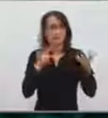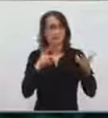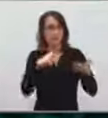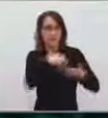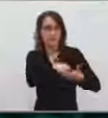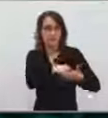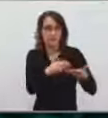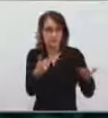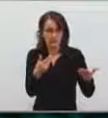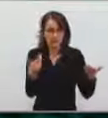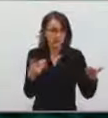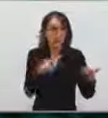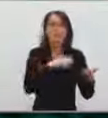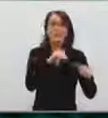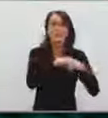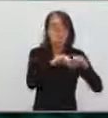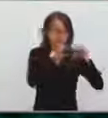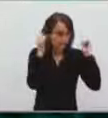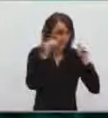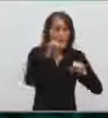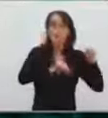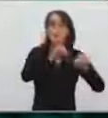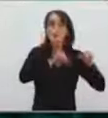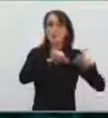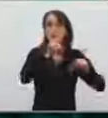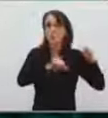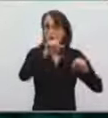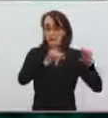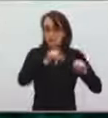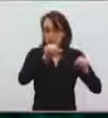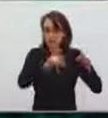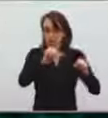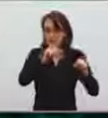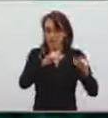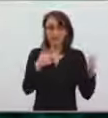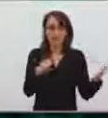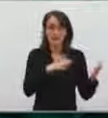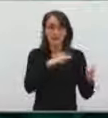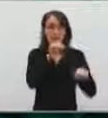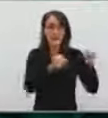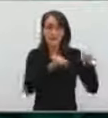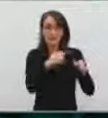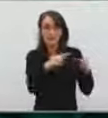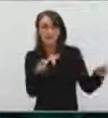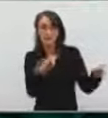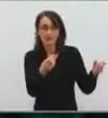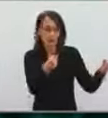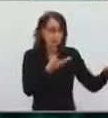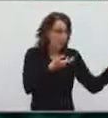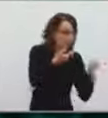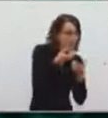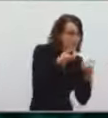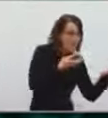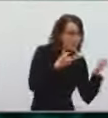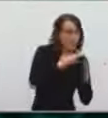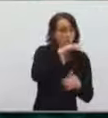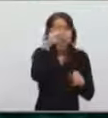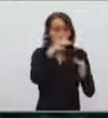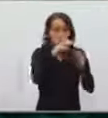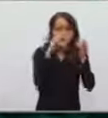des compétiteurs. Et dans le cadre de ce concours, à ces compétiteurs, nous leur avons demandé de nous proposer des solutions